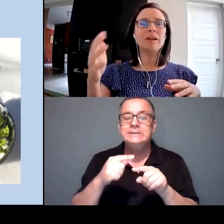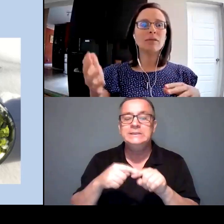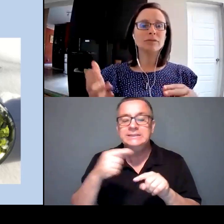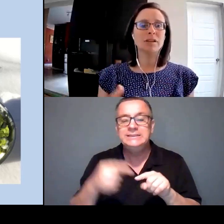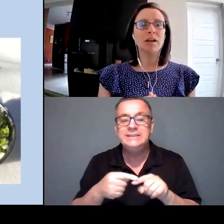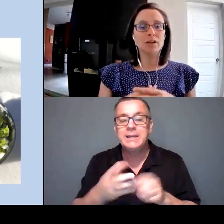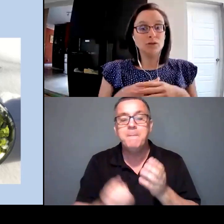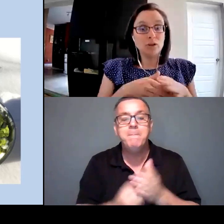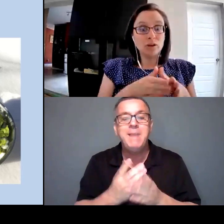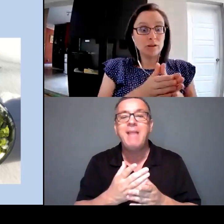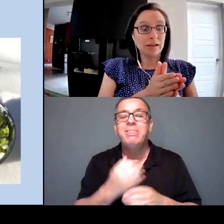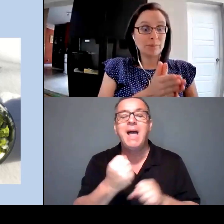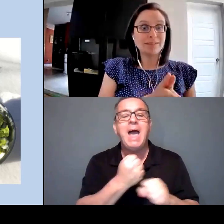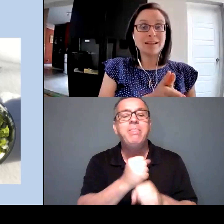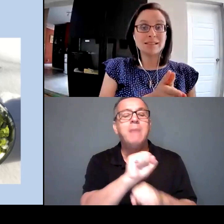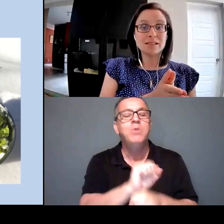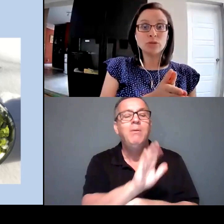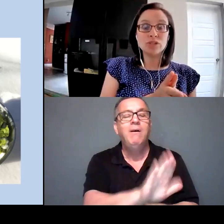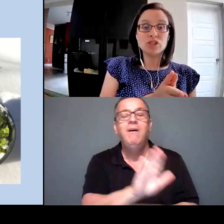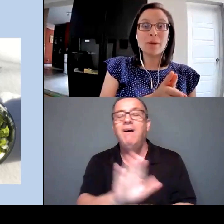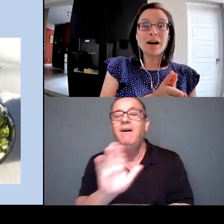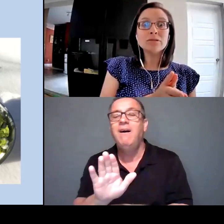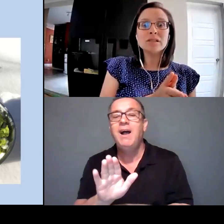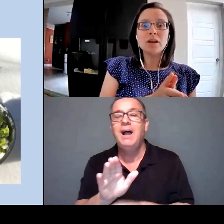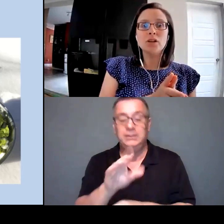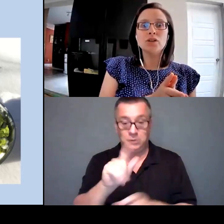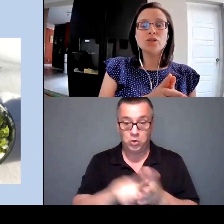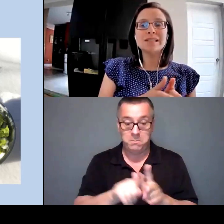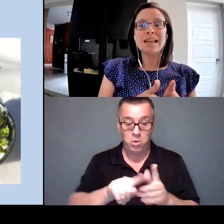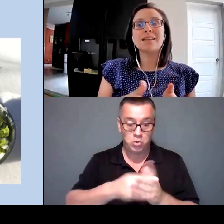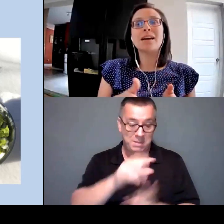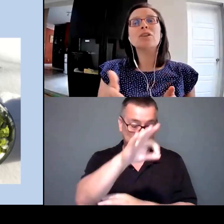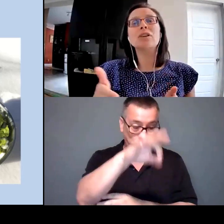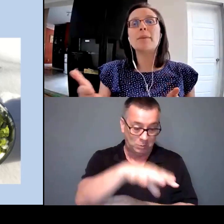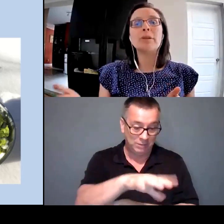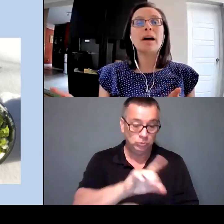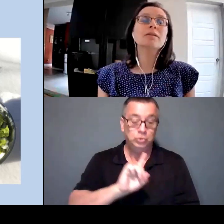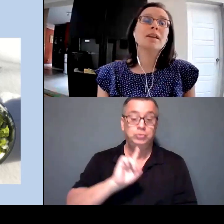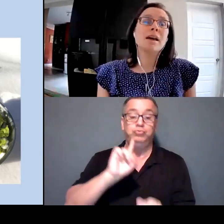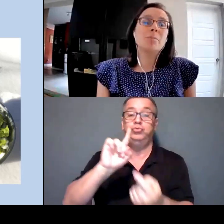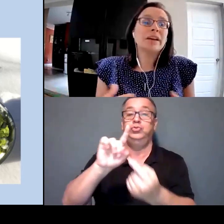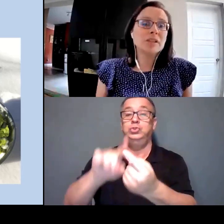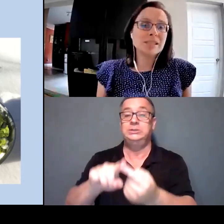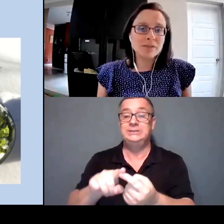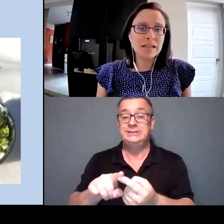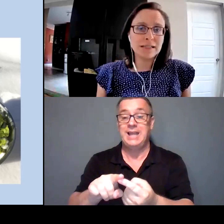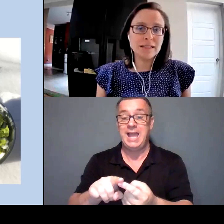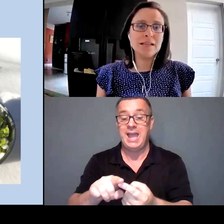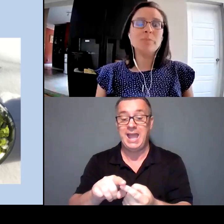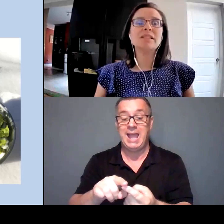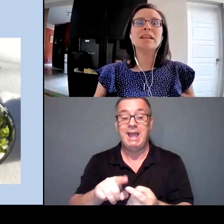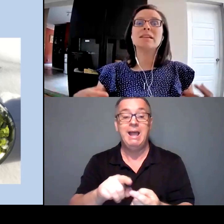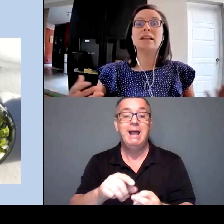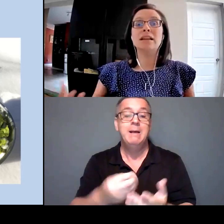des plantes, de la plantation d'une semence jusqu'à temps que la plante perde de sa